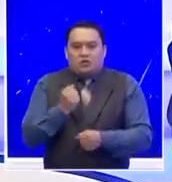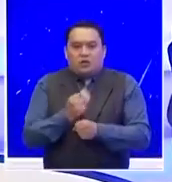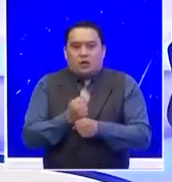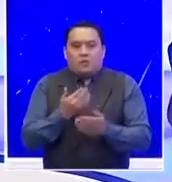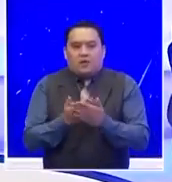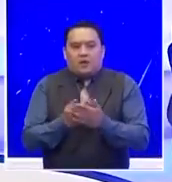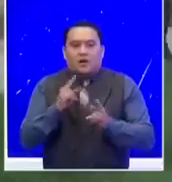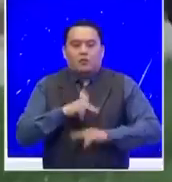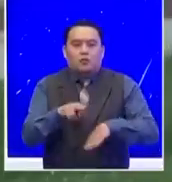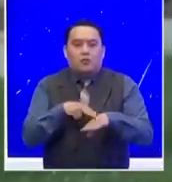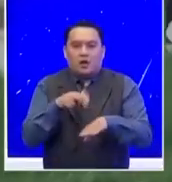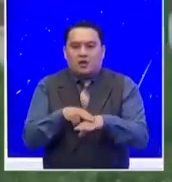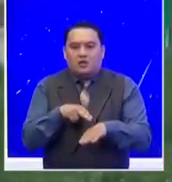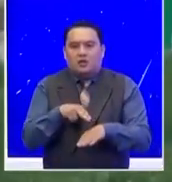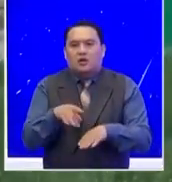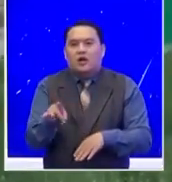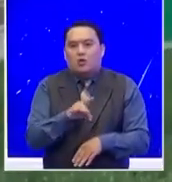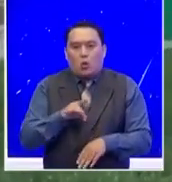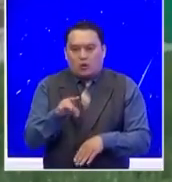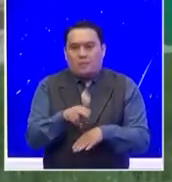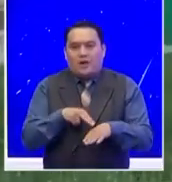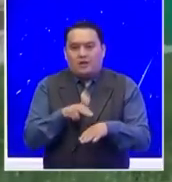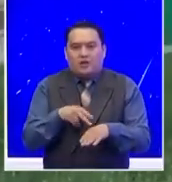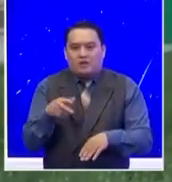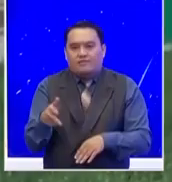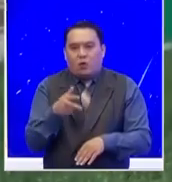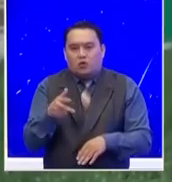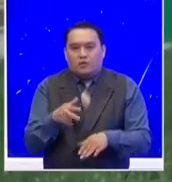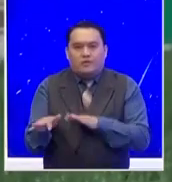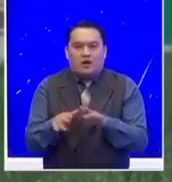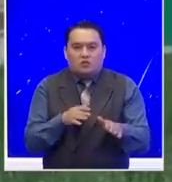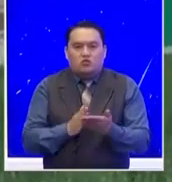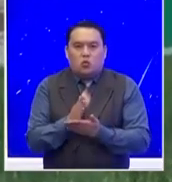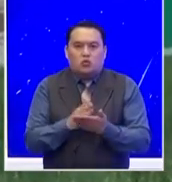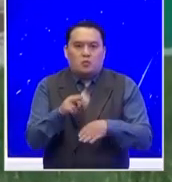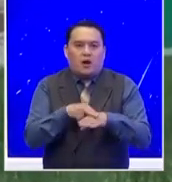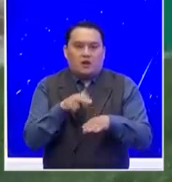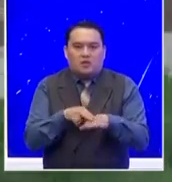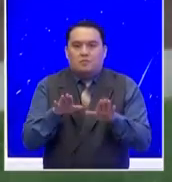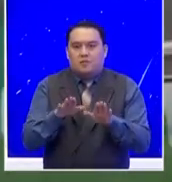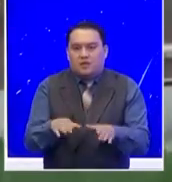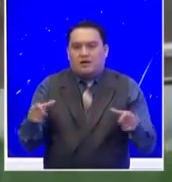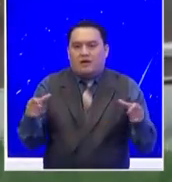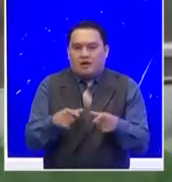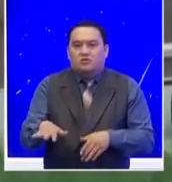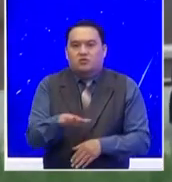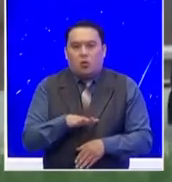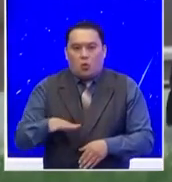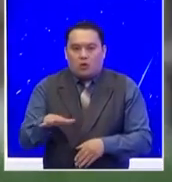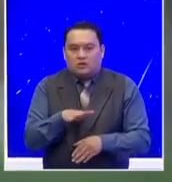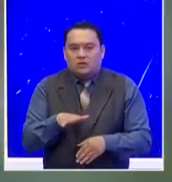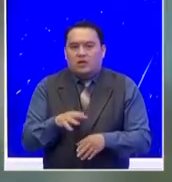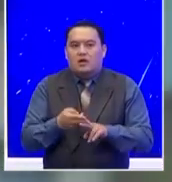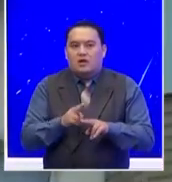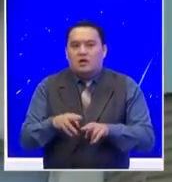примере работы стражи порядка Турксибского района. Ролик охватывает процесс несения службы полицейскими в местах карантинных зон, очагах